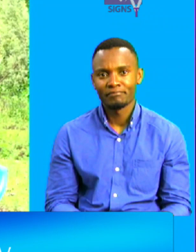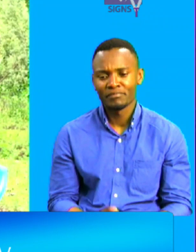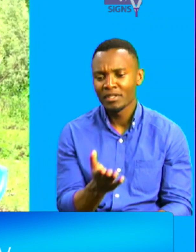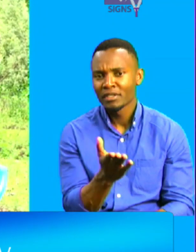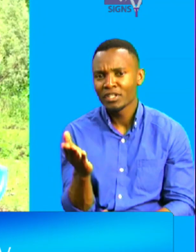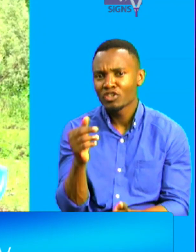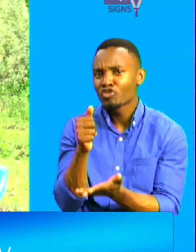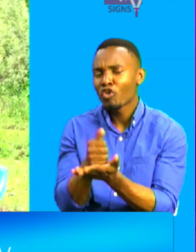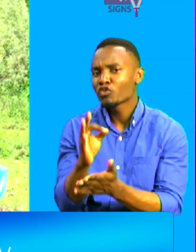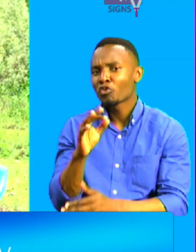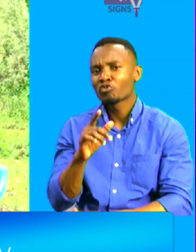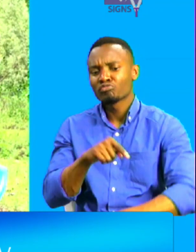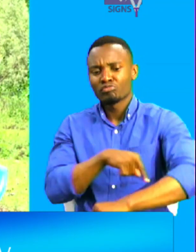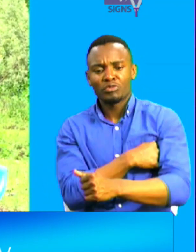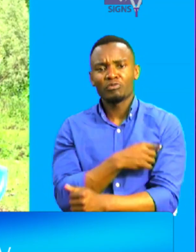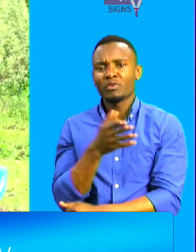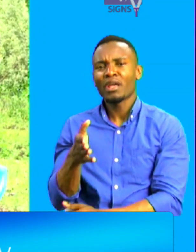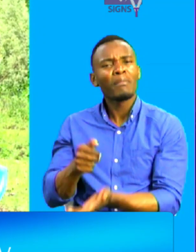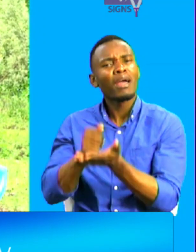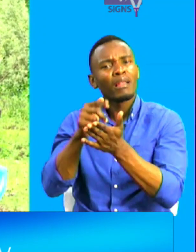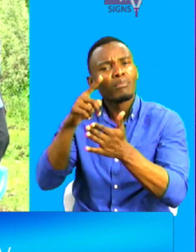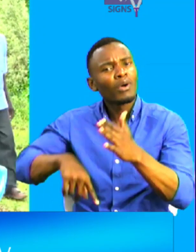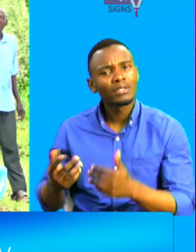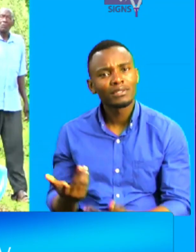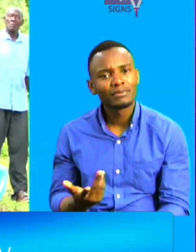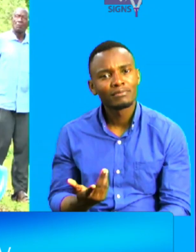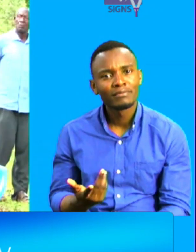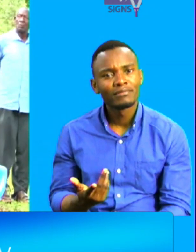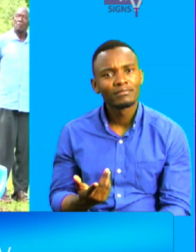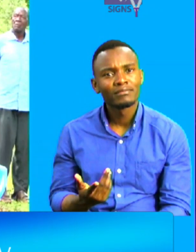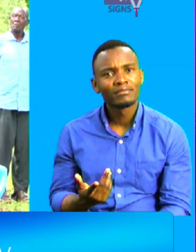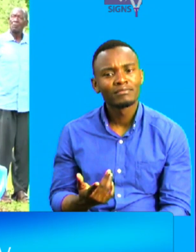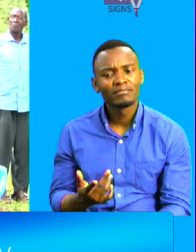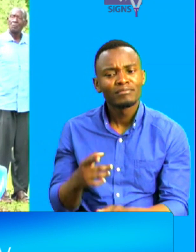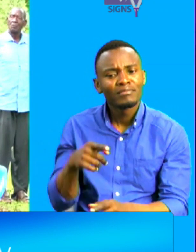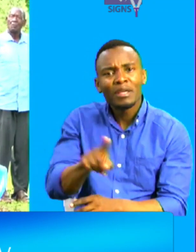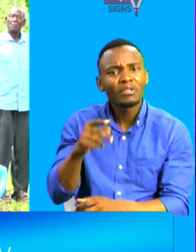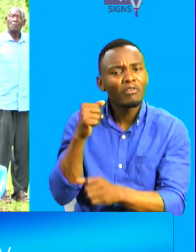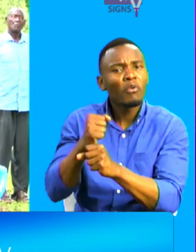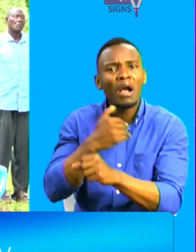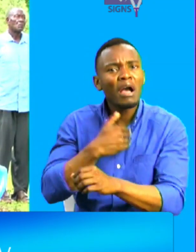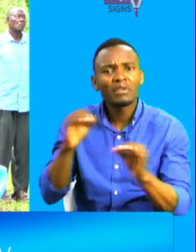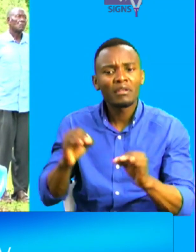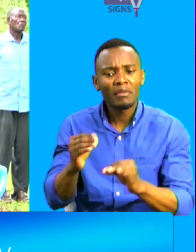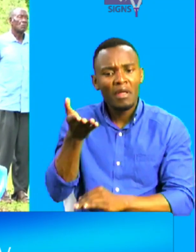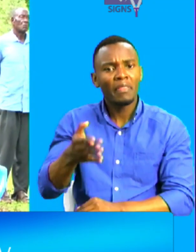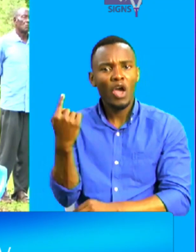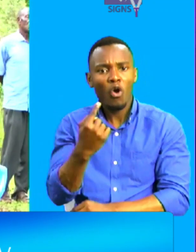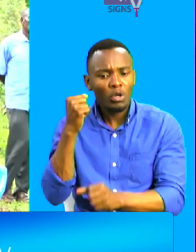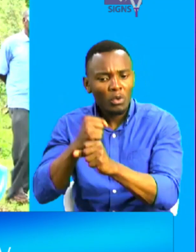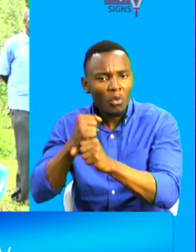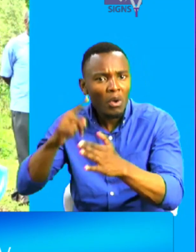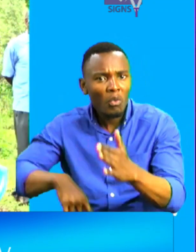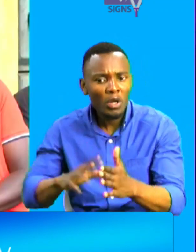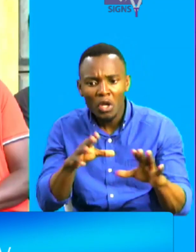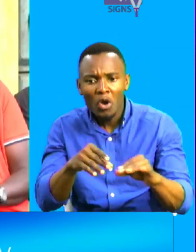kwa chifu ambao mulieka hapa zinasaidia nini? Hazina security. Ukienda huko kitu ambao wanaweza fuatilia ni